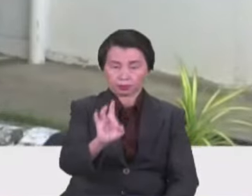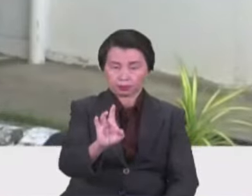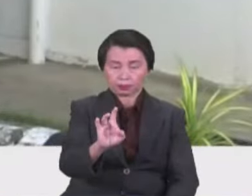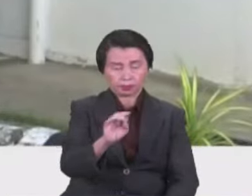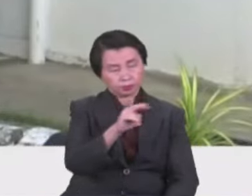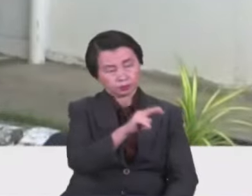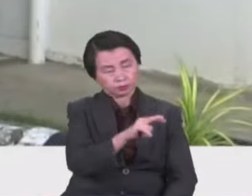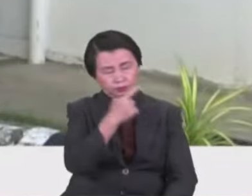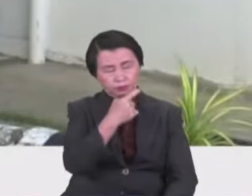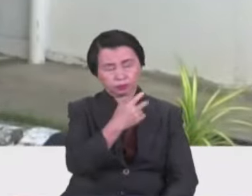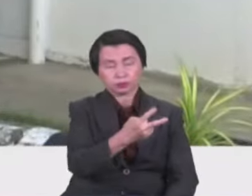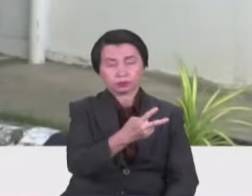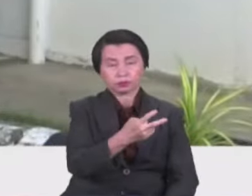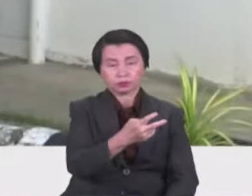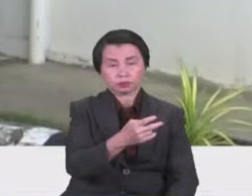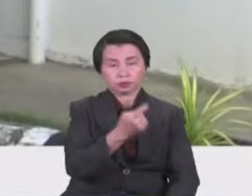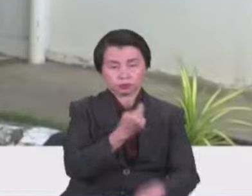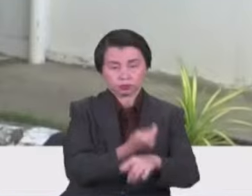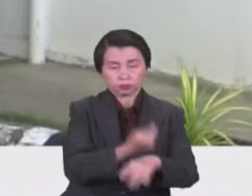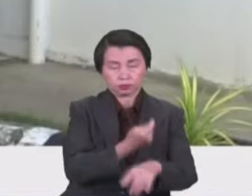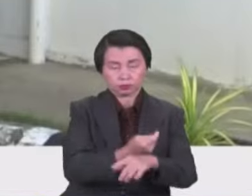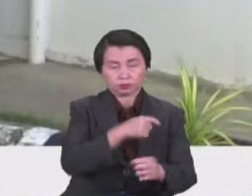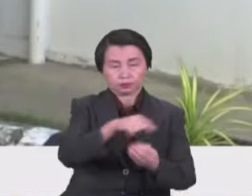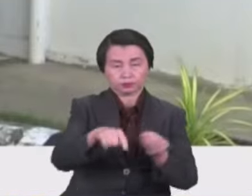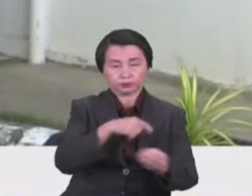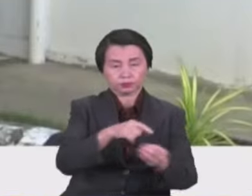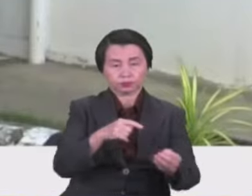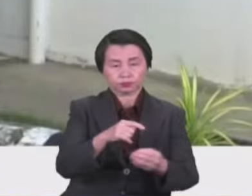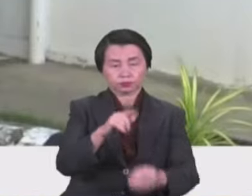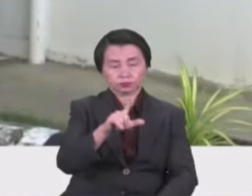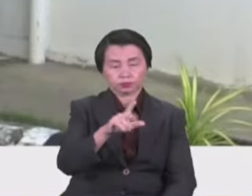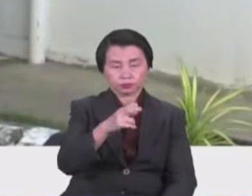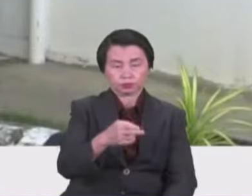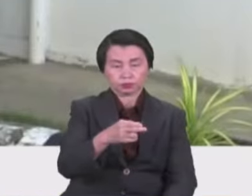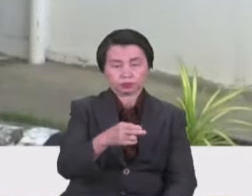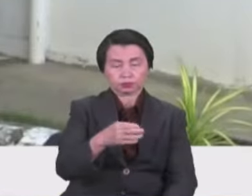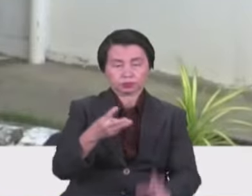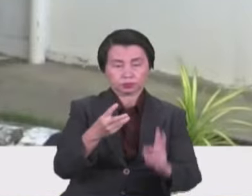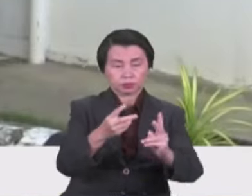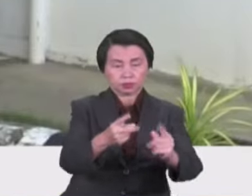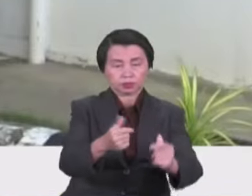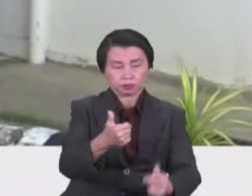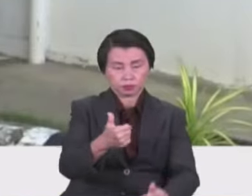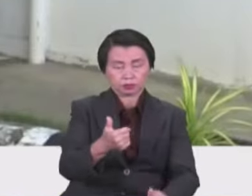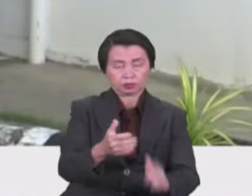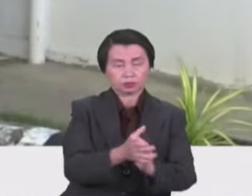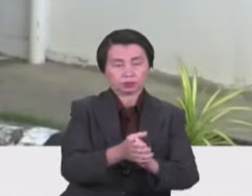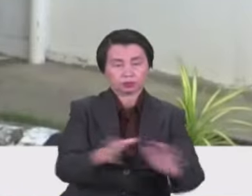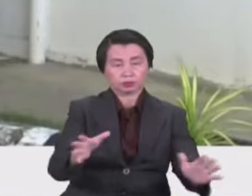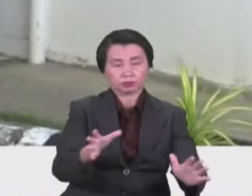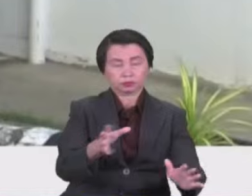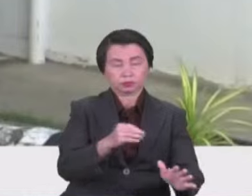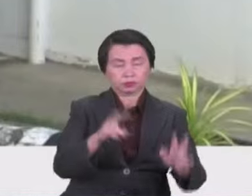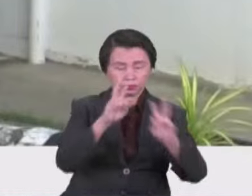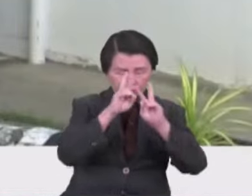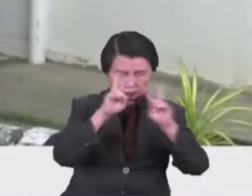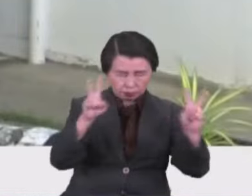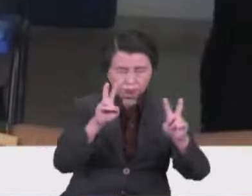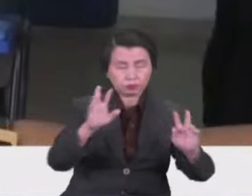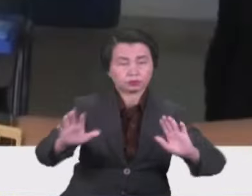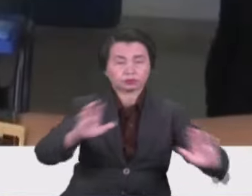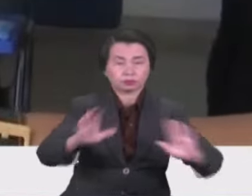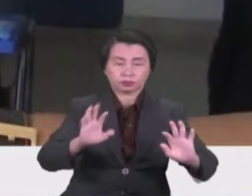keselamatan yang bertugas di sekitar daerah Lahad Datu berjalan lancar, selamat, aman dan